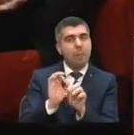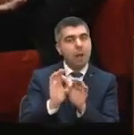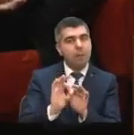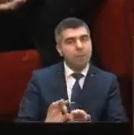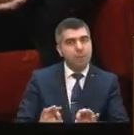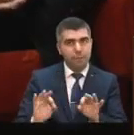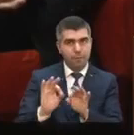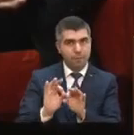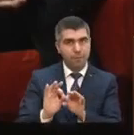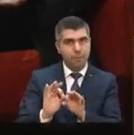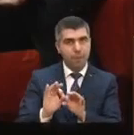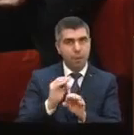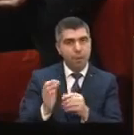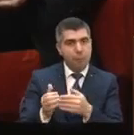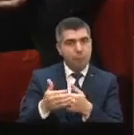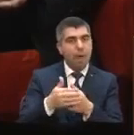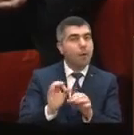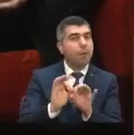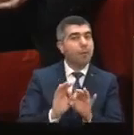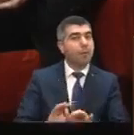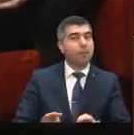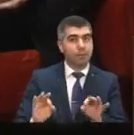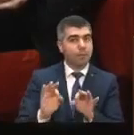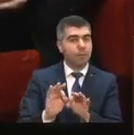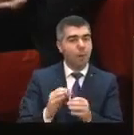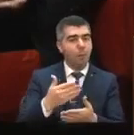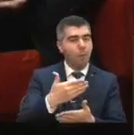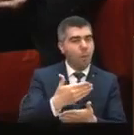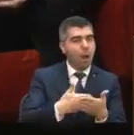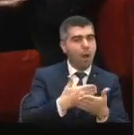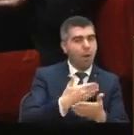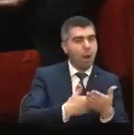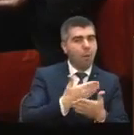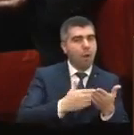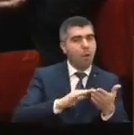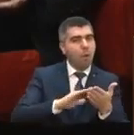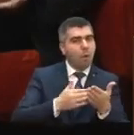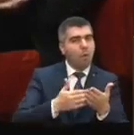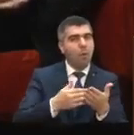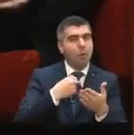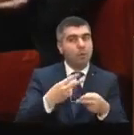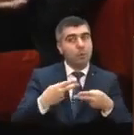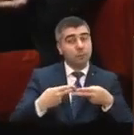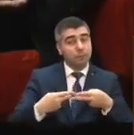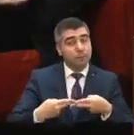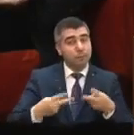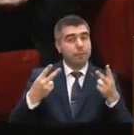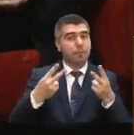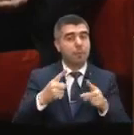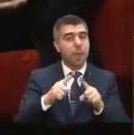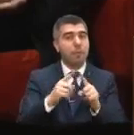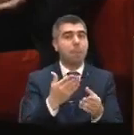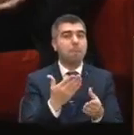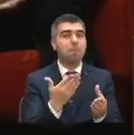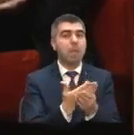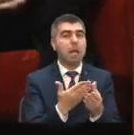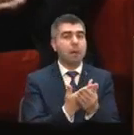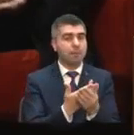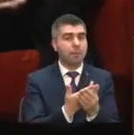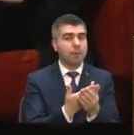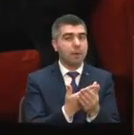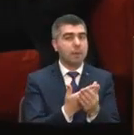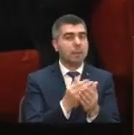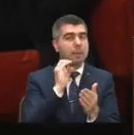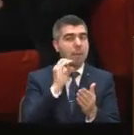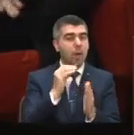في قطاع النقل السري، وعددنا الوثائق الواجب تحضيرها باش توضع الملف في اللجنة الإقليمية ويسرناها